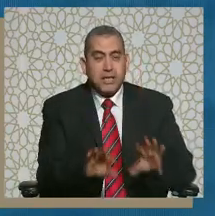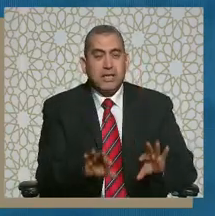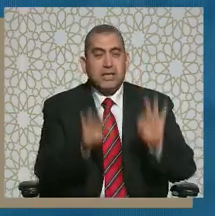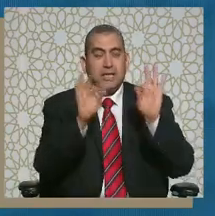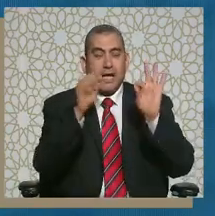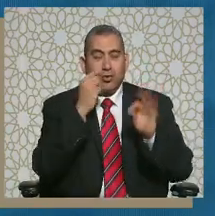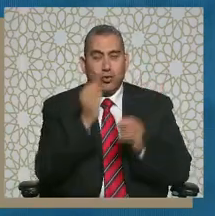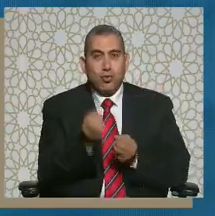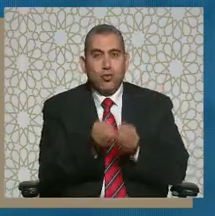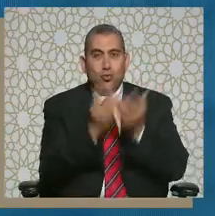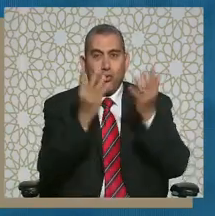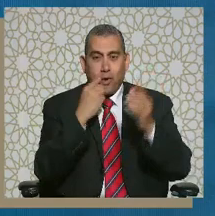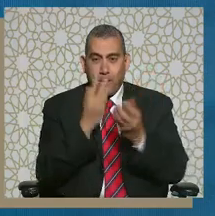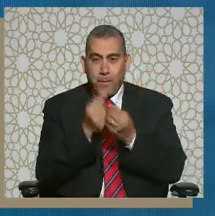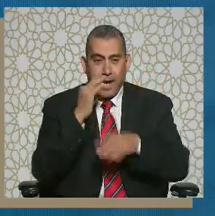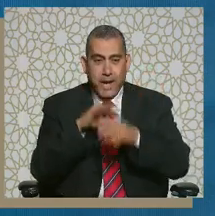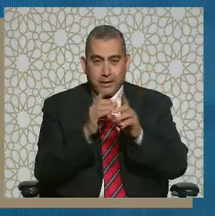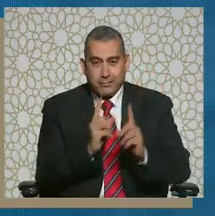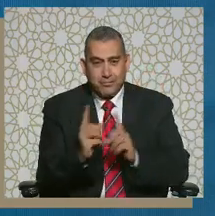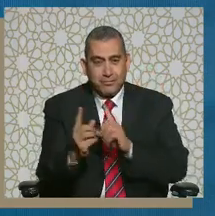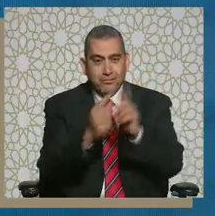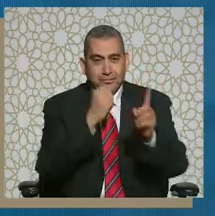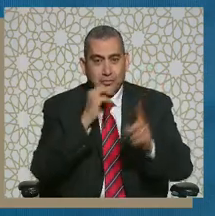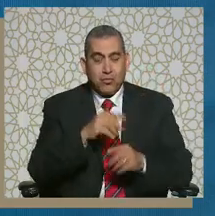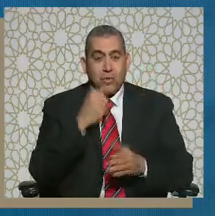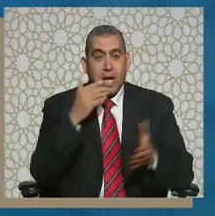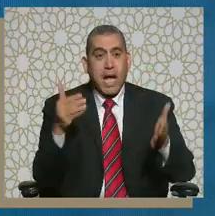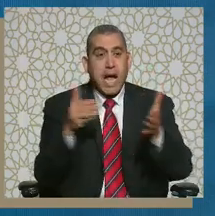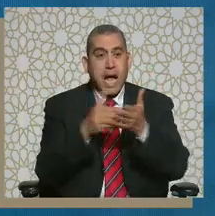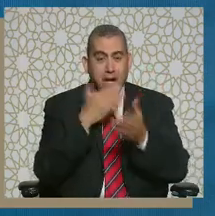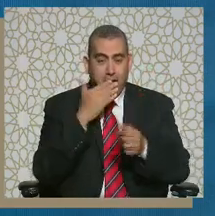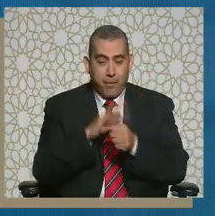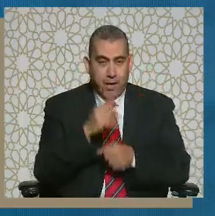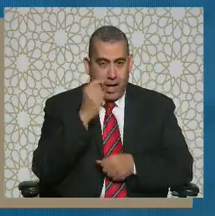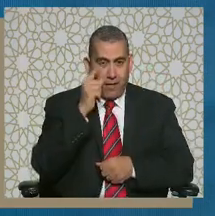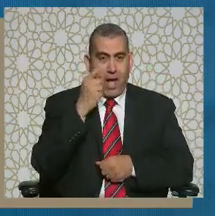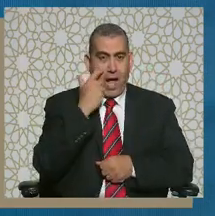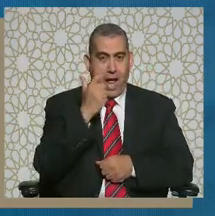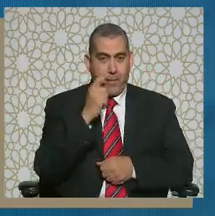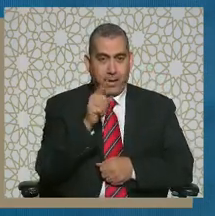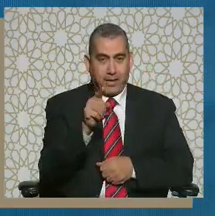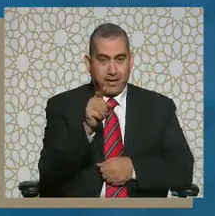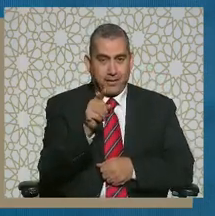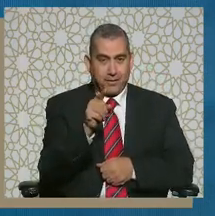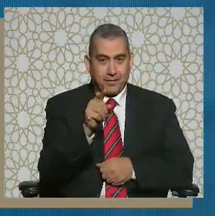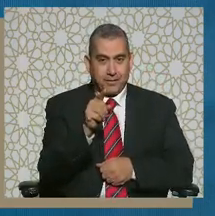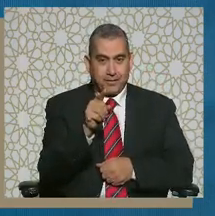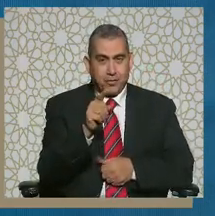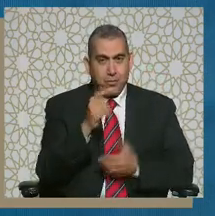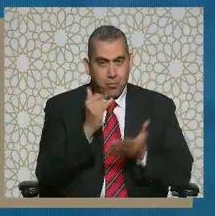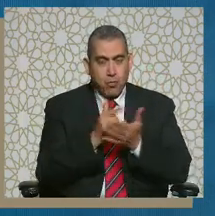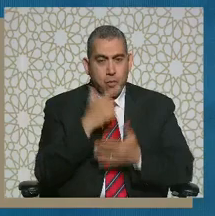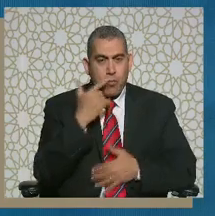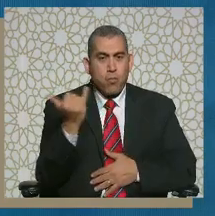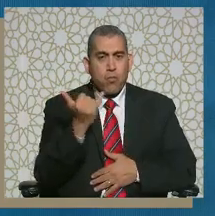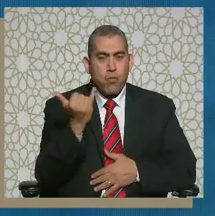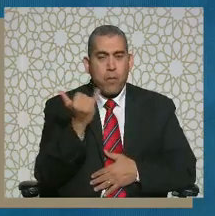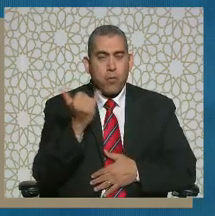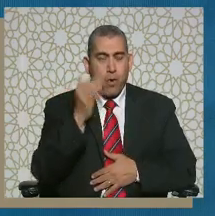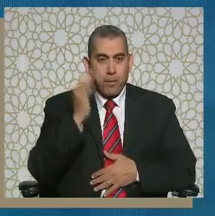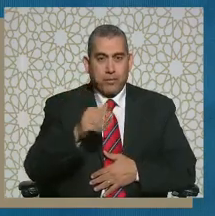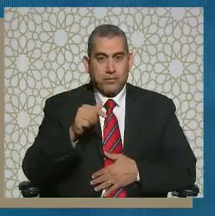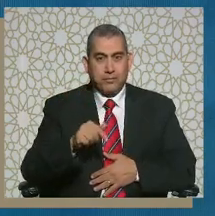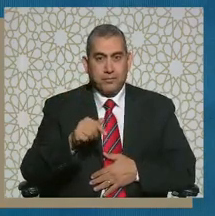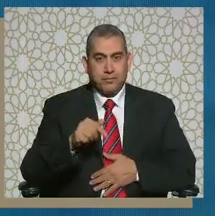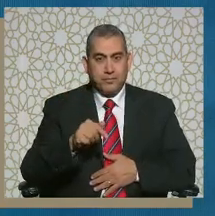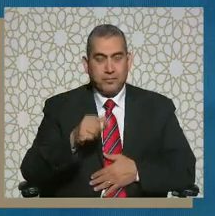واحنا بنقار ب نهايه رمضان لازم ننتبه الى شيء مهم جدا جدا جدا